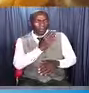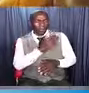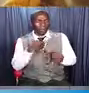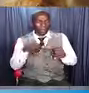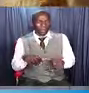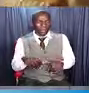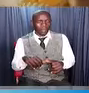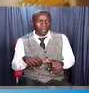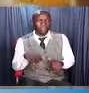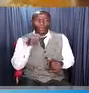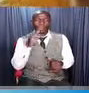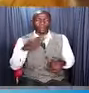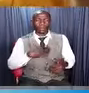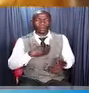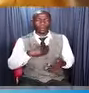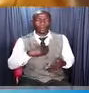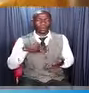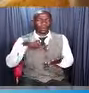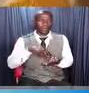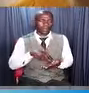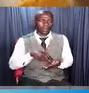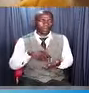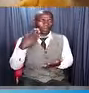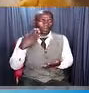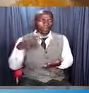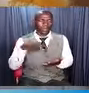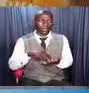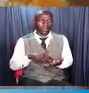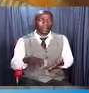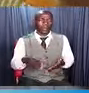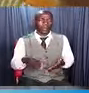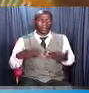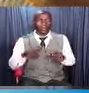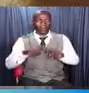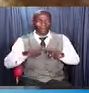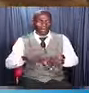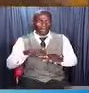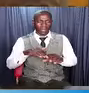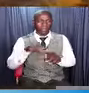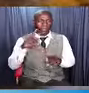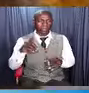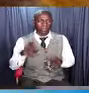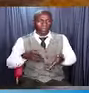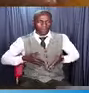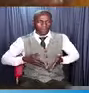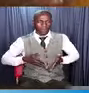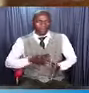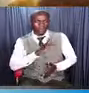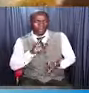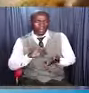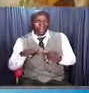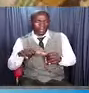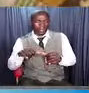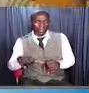have to stand, nisiwe mgeni wa kusimama, don't be a visitor who is always unitalie uwezo wa kukaa, enable me to remain. Nizae matunda ya kukaa.